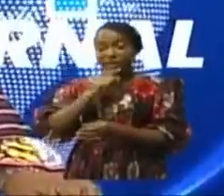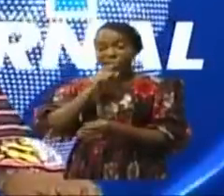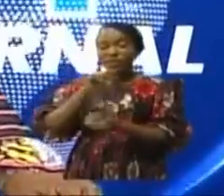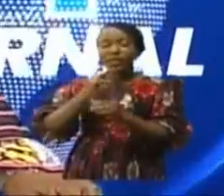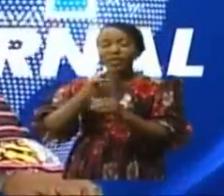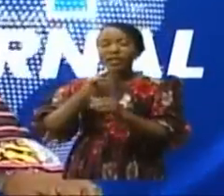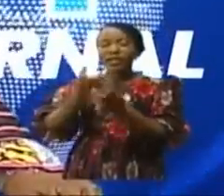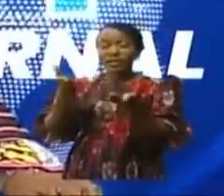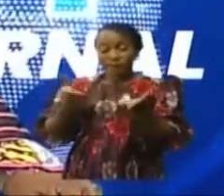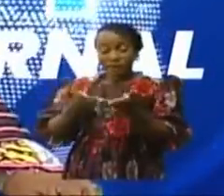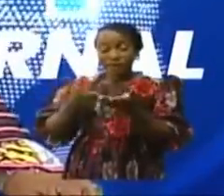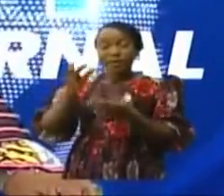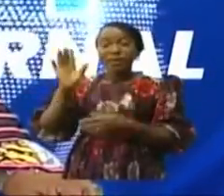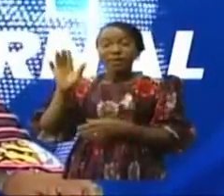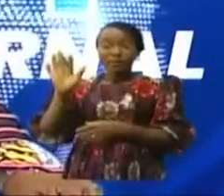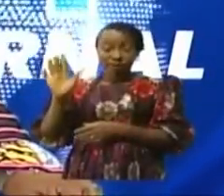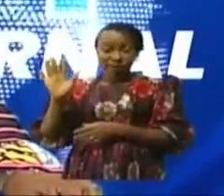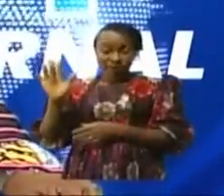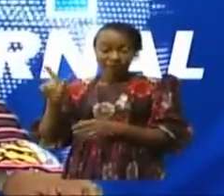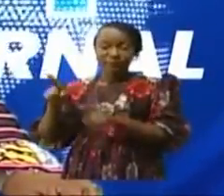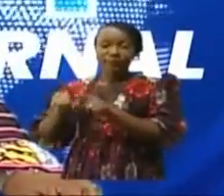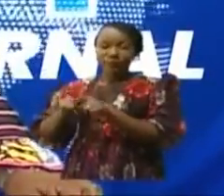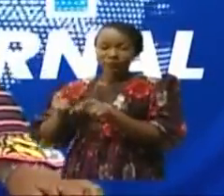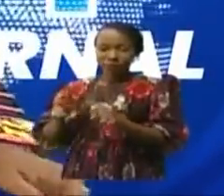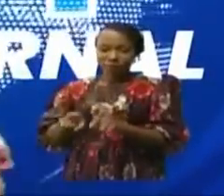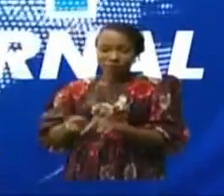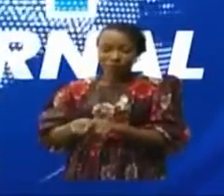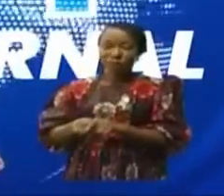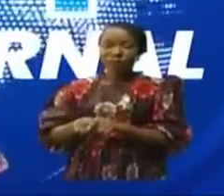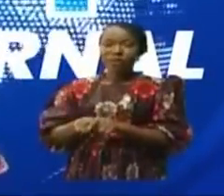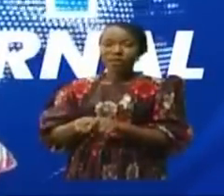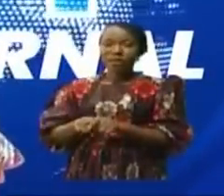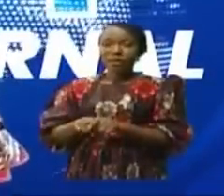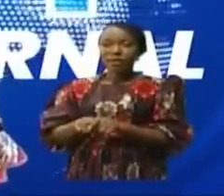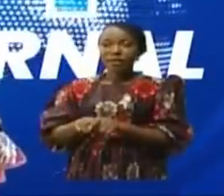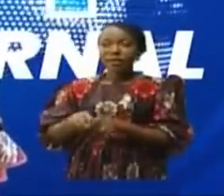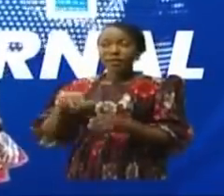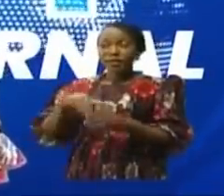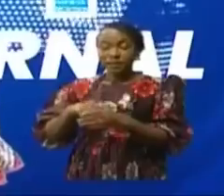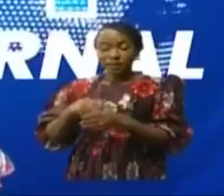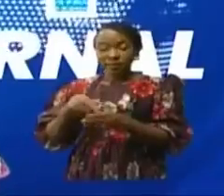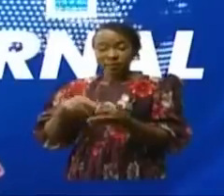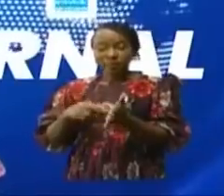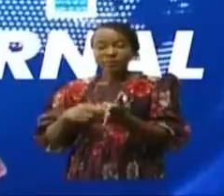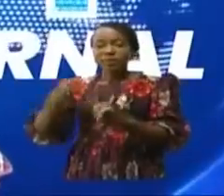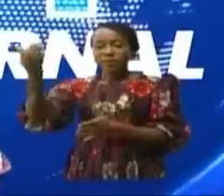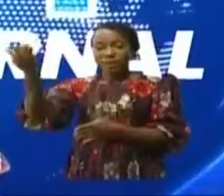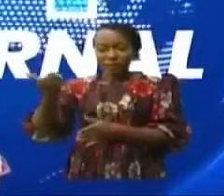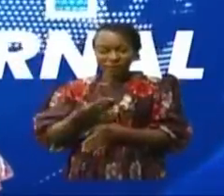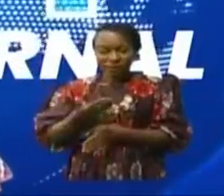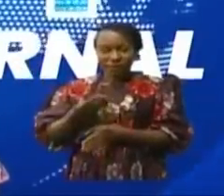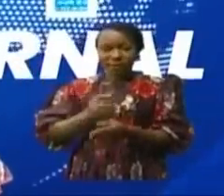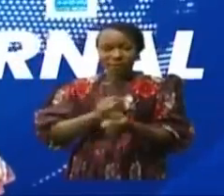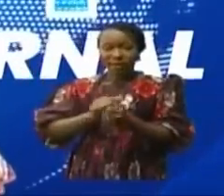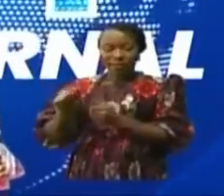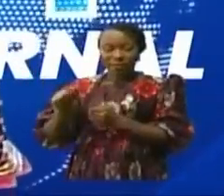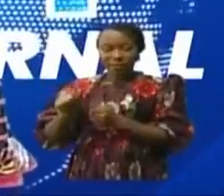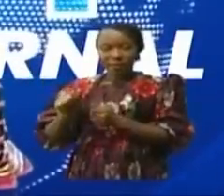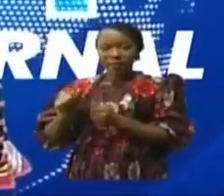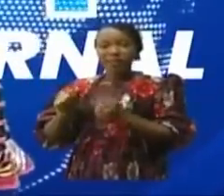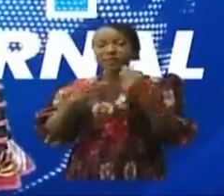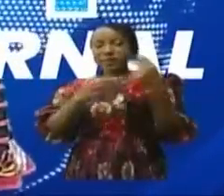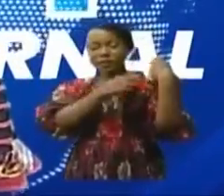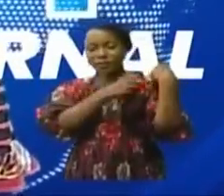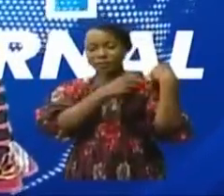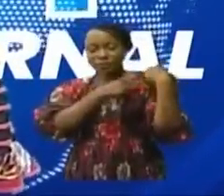président du comité directeur César Efo et commis Afan Afene. Elle a été reçue par l'autorité de régulation et